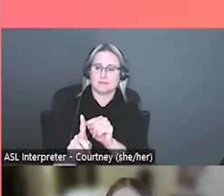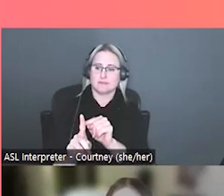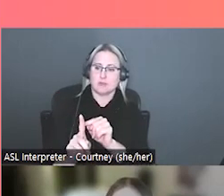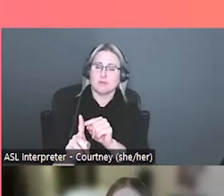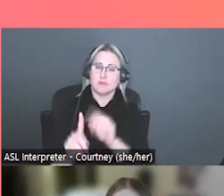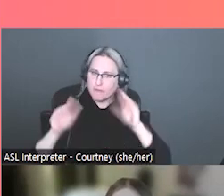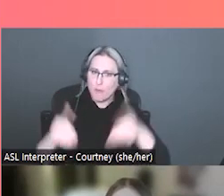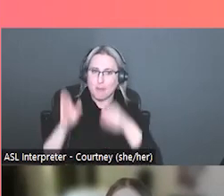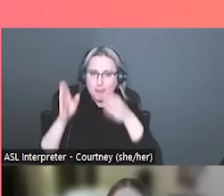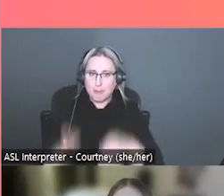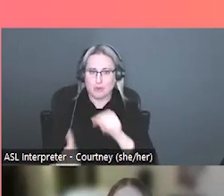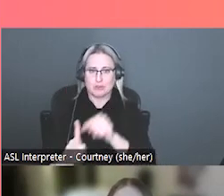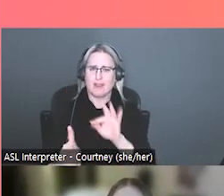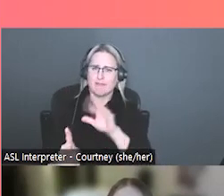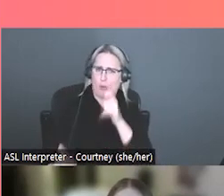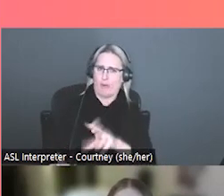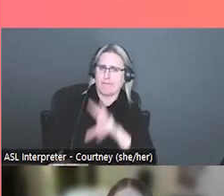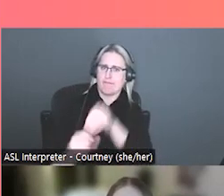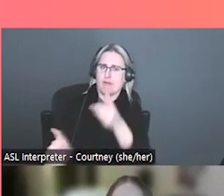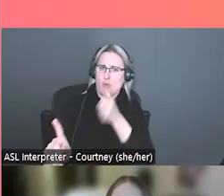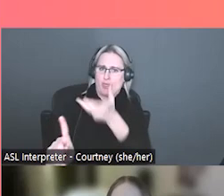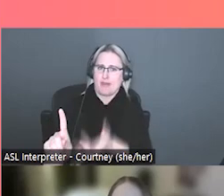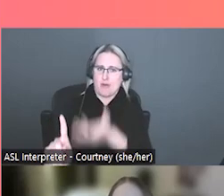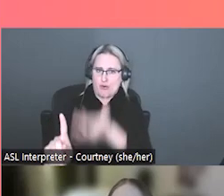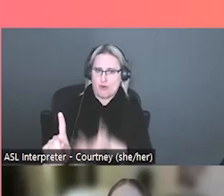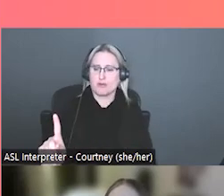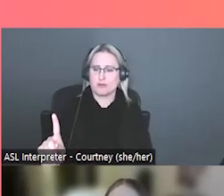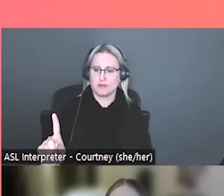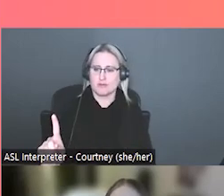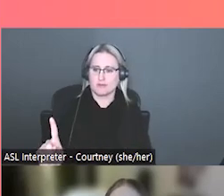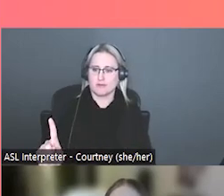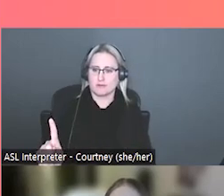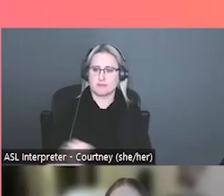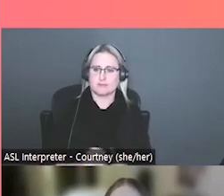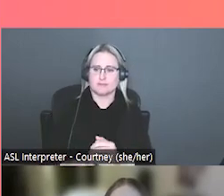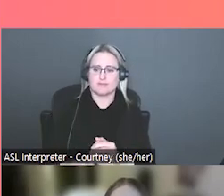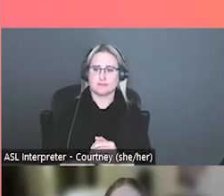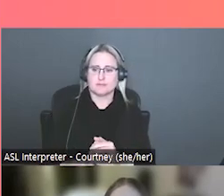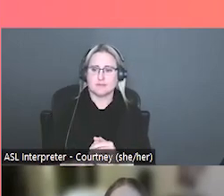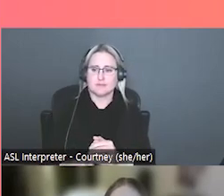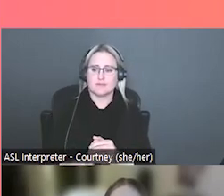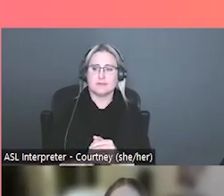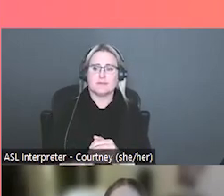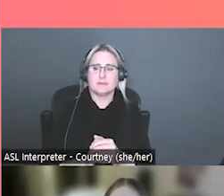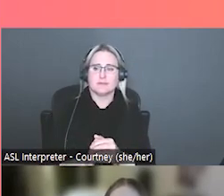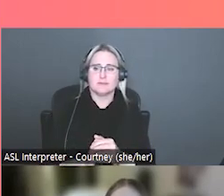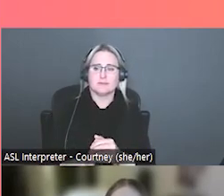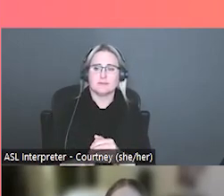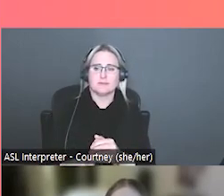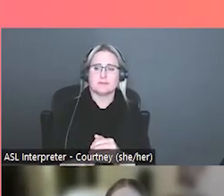on voit que le fait de centrer la corpulence est un fait de centrer l'individu, parce que la corpulence fait partie de l'individu. Et il s'agit